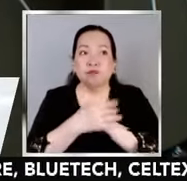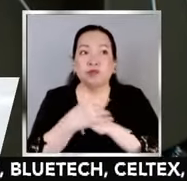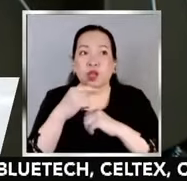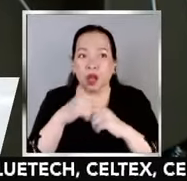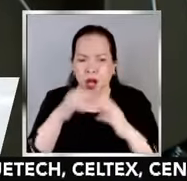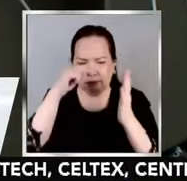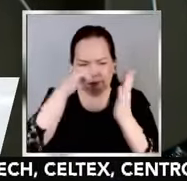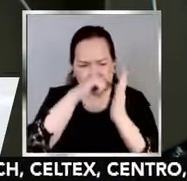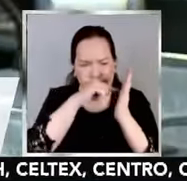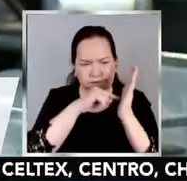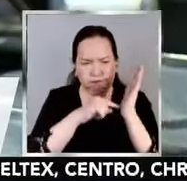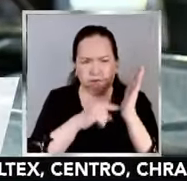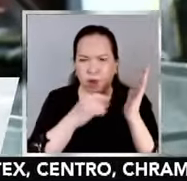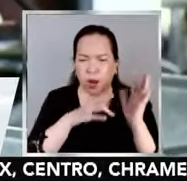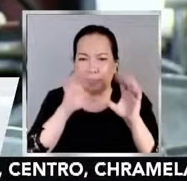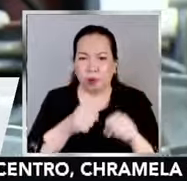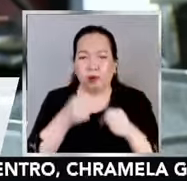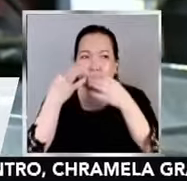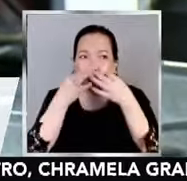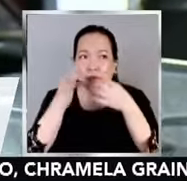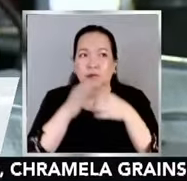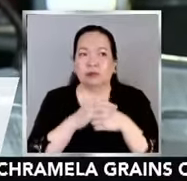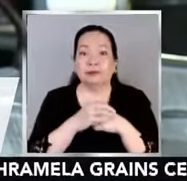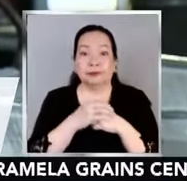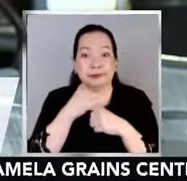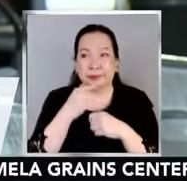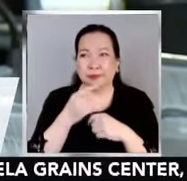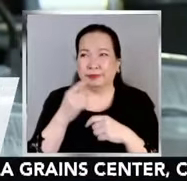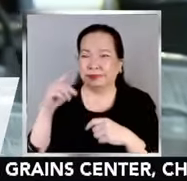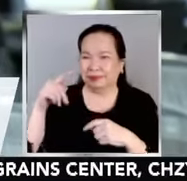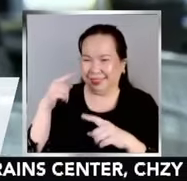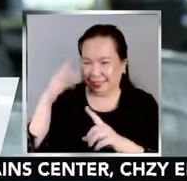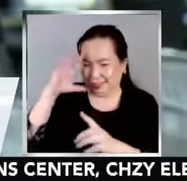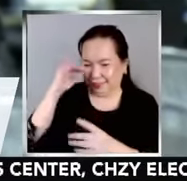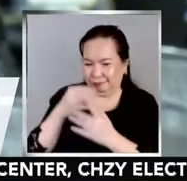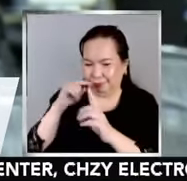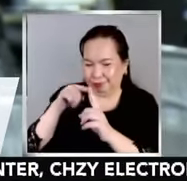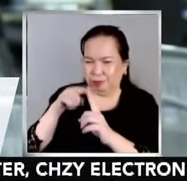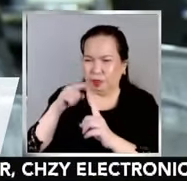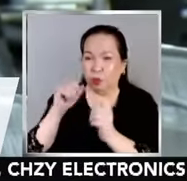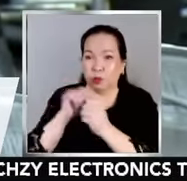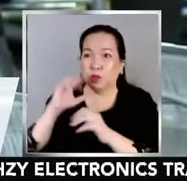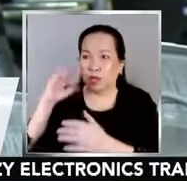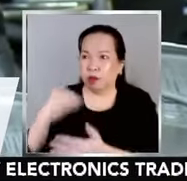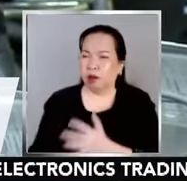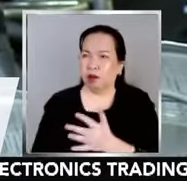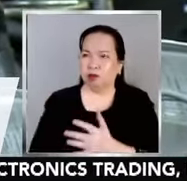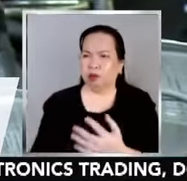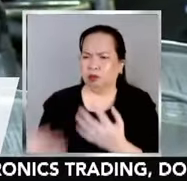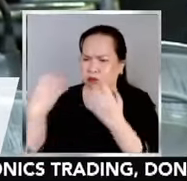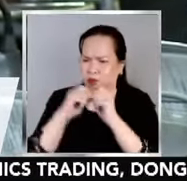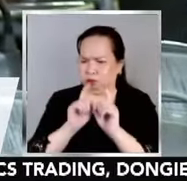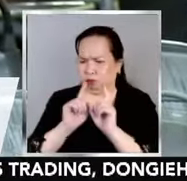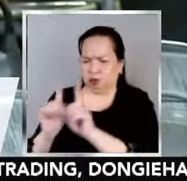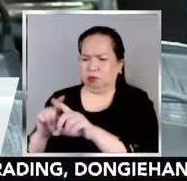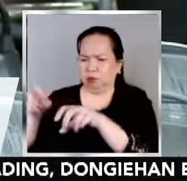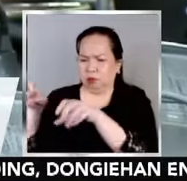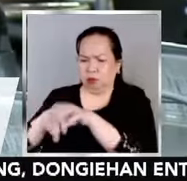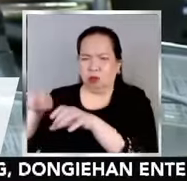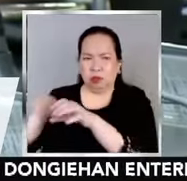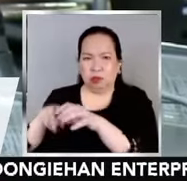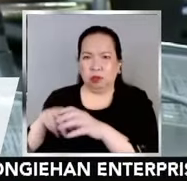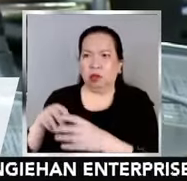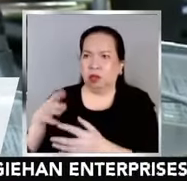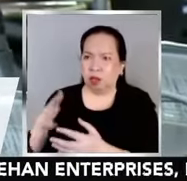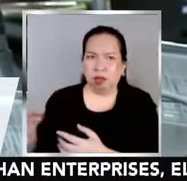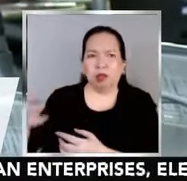nasabat na droga. Sabi pa ni Perito at ng kanyang anak, pinasakay sila ng mga pulis sa isang sasakyan na nagpaikot-ikot daw ng